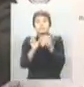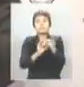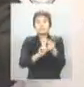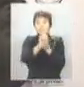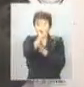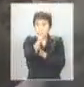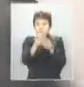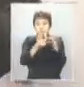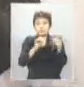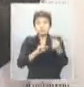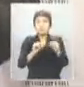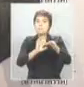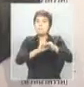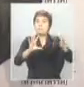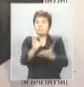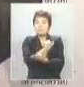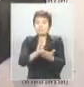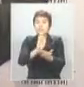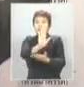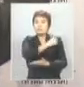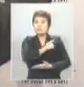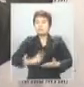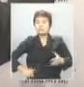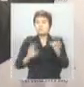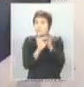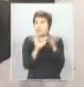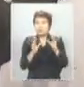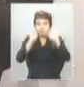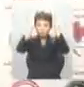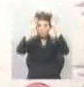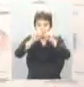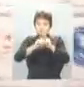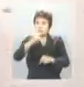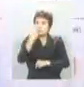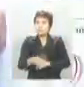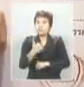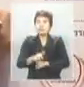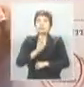ควรนำสถาบันพระมหากษัตริย์มาใช้ในการหาเสียงเลือกตั้งมาประกอบในการพิจารณาด้วย